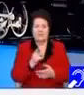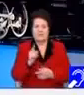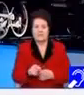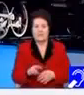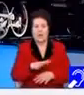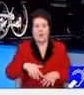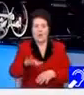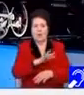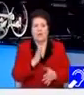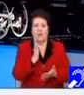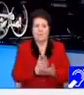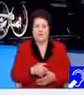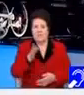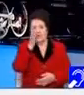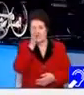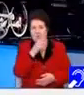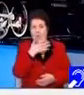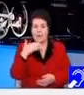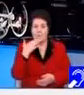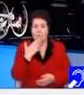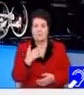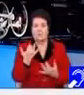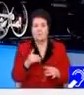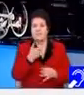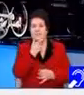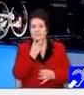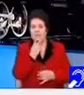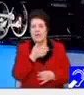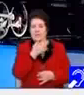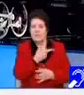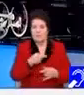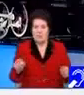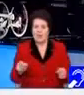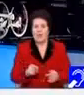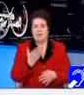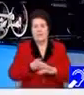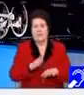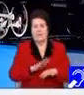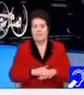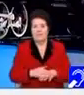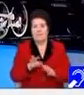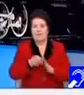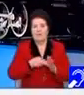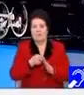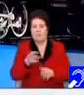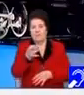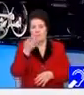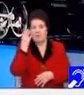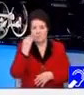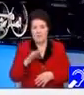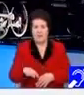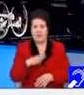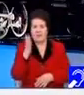dintre localurile aflate în Chișinău. Mai mulți pasionați își dedică timpul liber creării cele mai mari diorame feroviare din Republica Moldova,